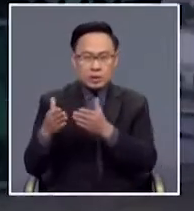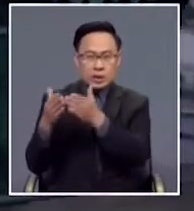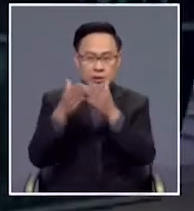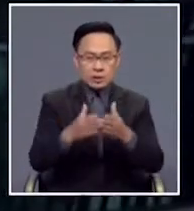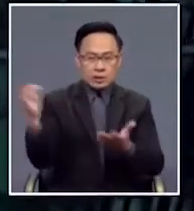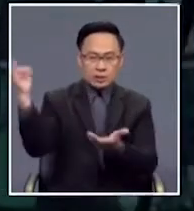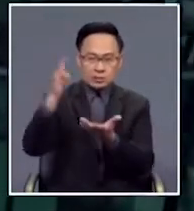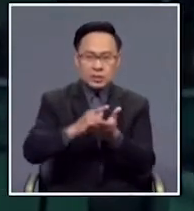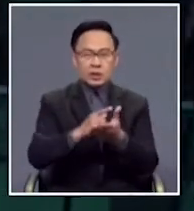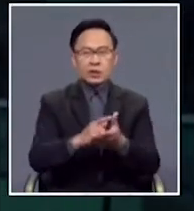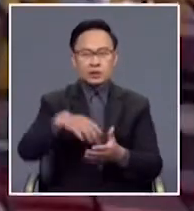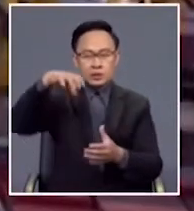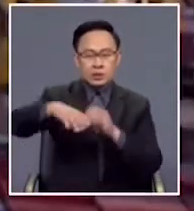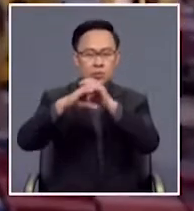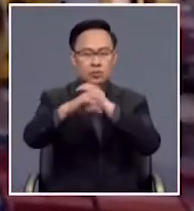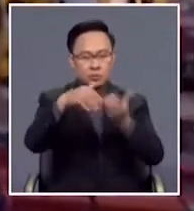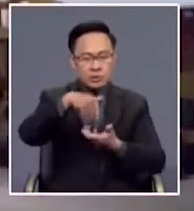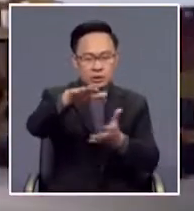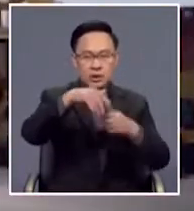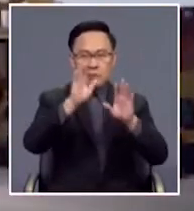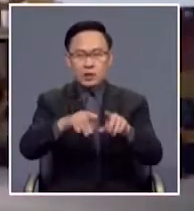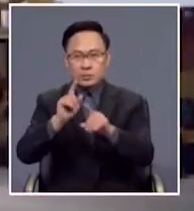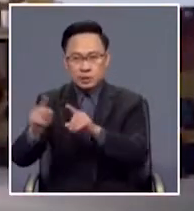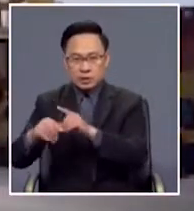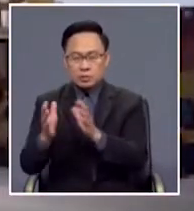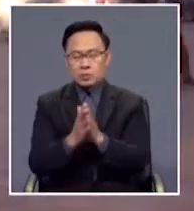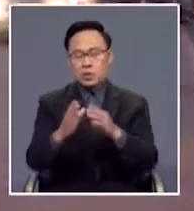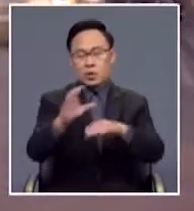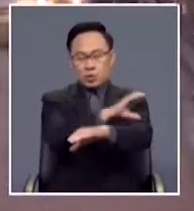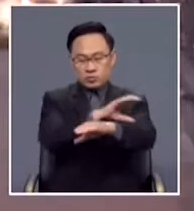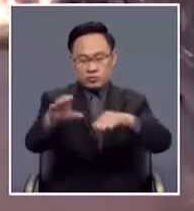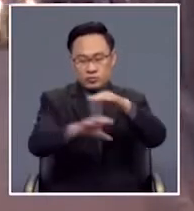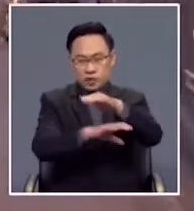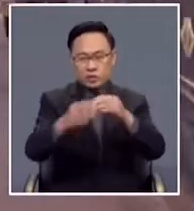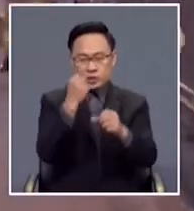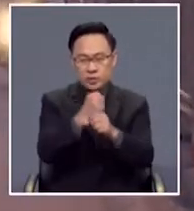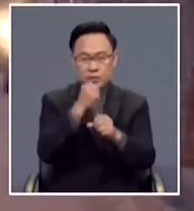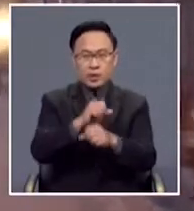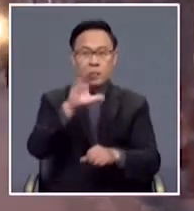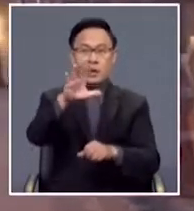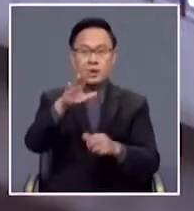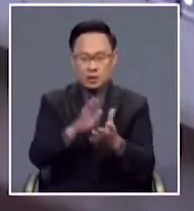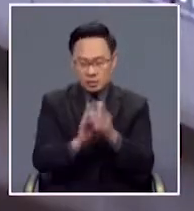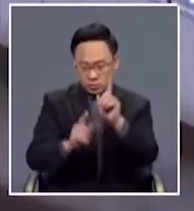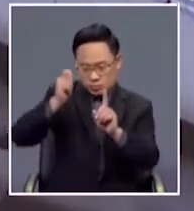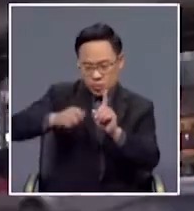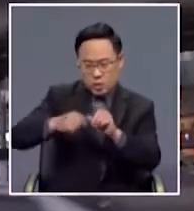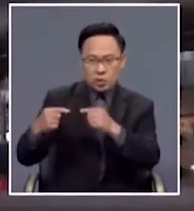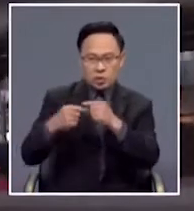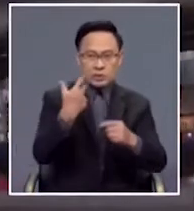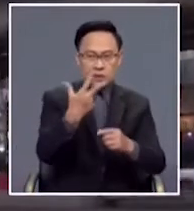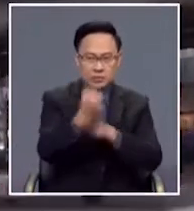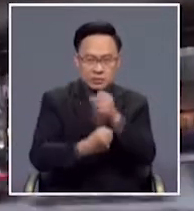ามบินและสถานีขนส่งสินค้าโดยเฉพาะรถไฟฟ้าเริ่มแล้ว5เส้นทางและจะประมูลอีก3เส้นทางในปี